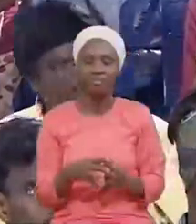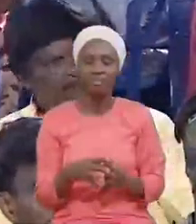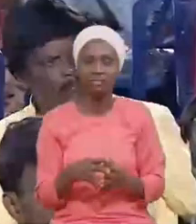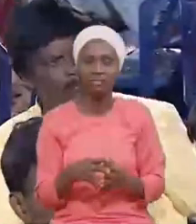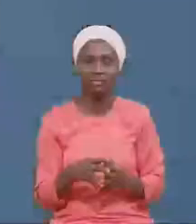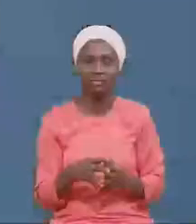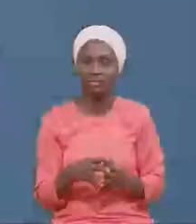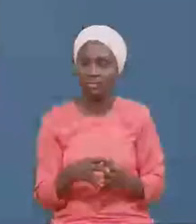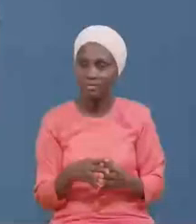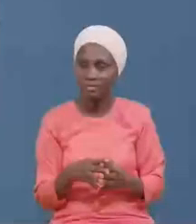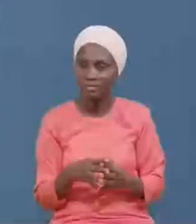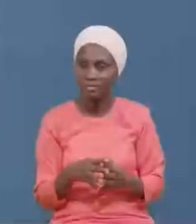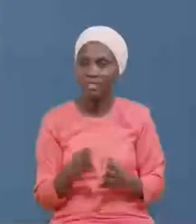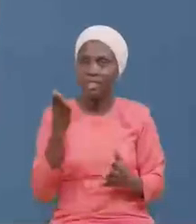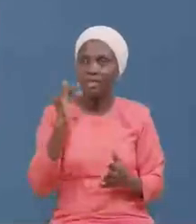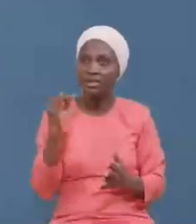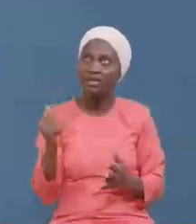Il y a un libérateur